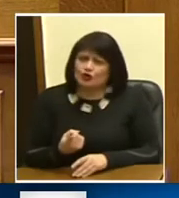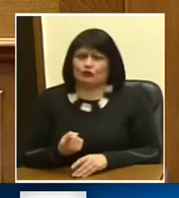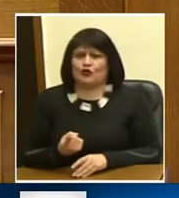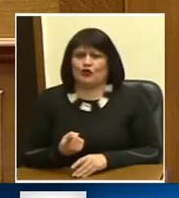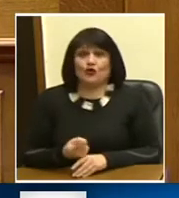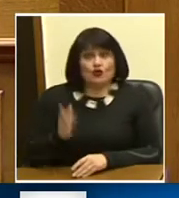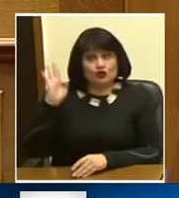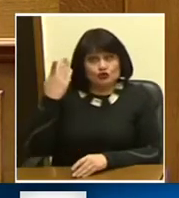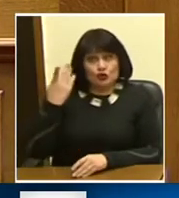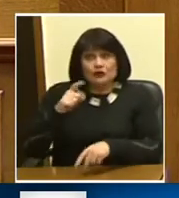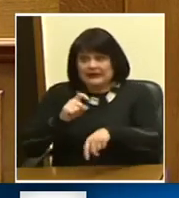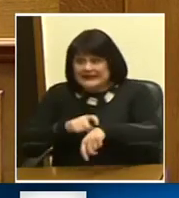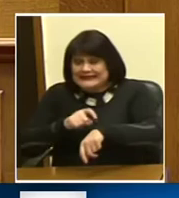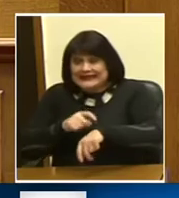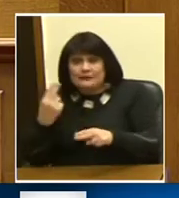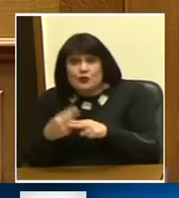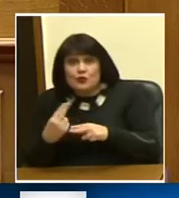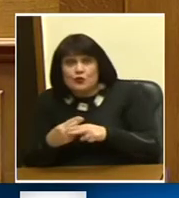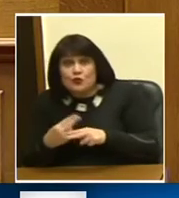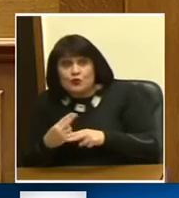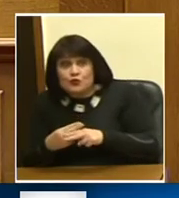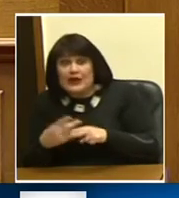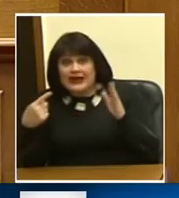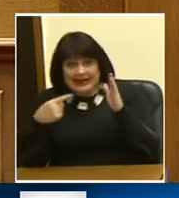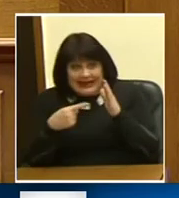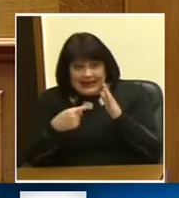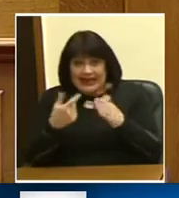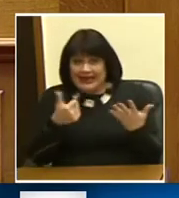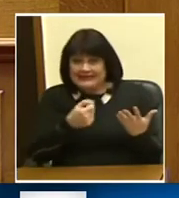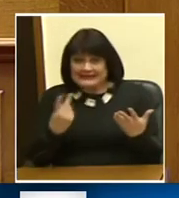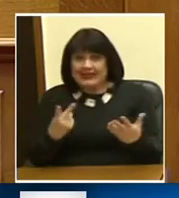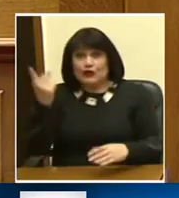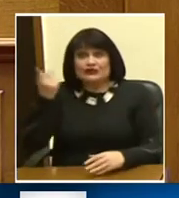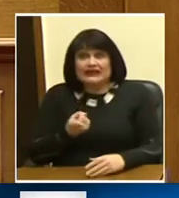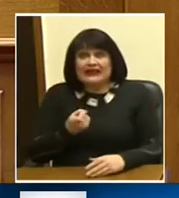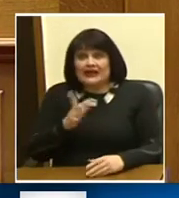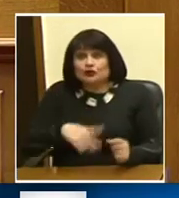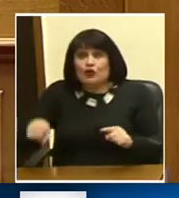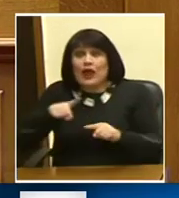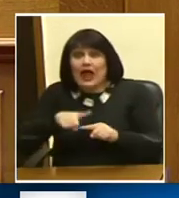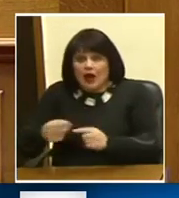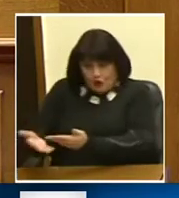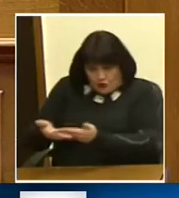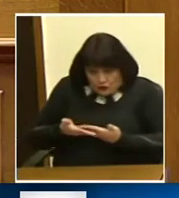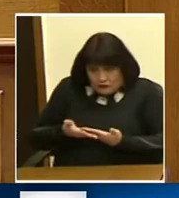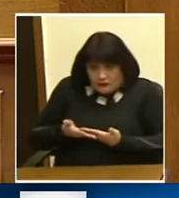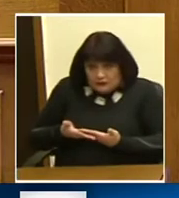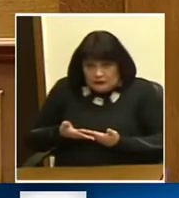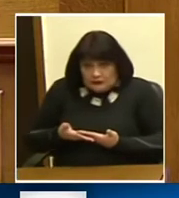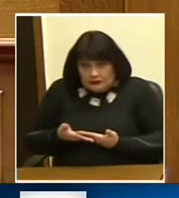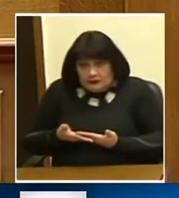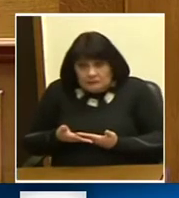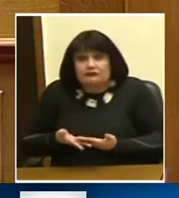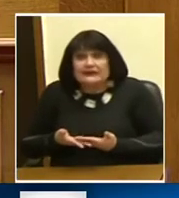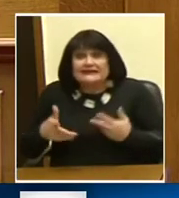τις κρίσιμες στιγμές, αν το 62% του ελληνικού λαού δεν στεκόταν δίπλα στην κυβέρνησή του,